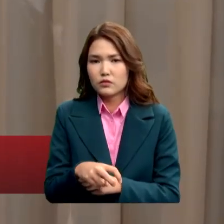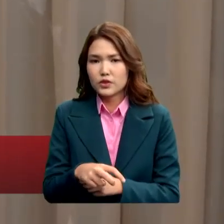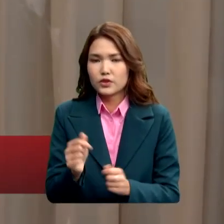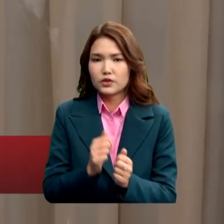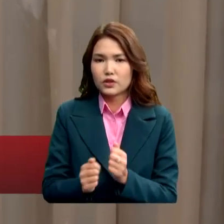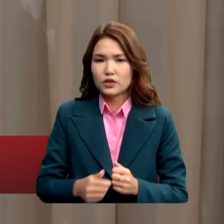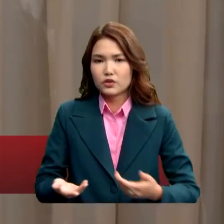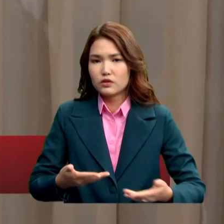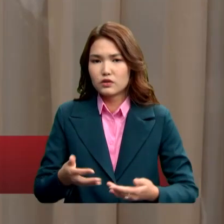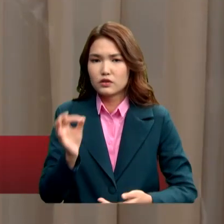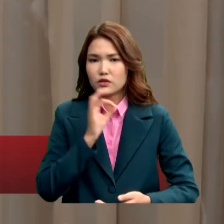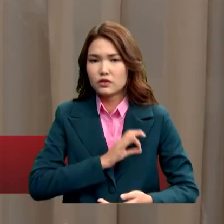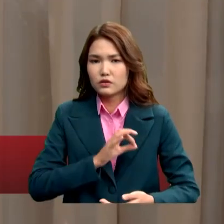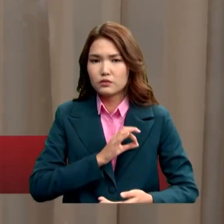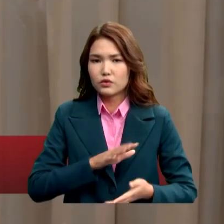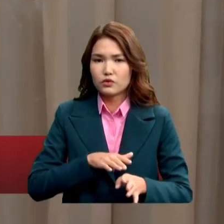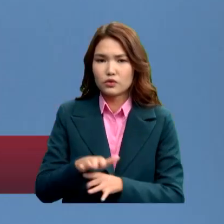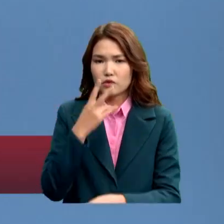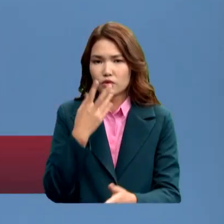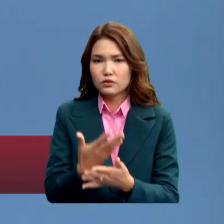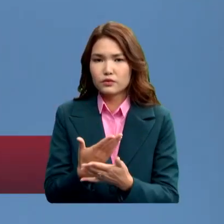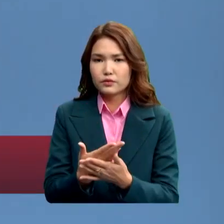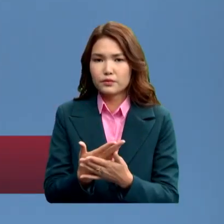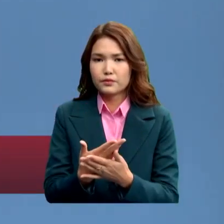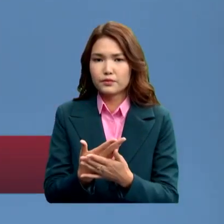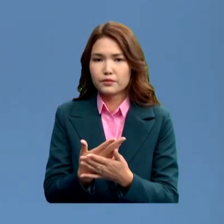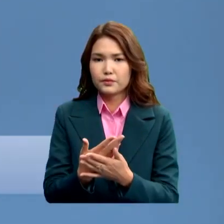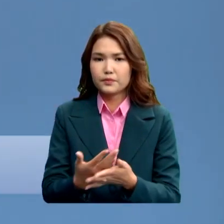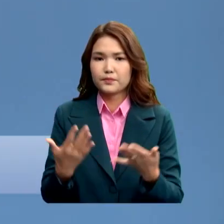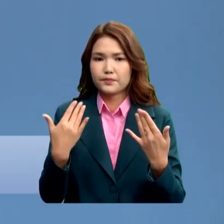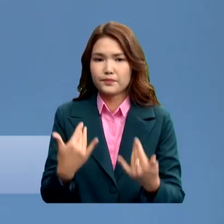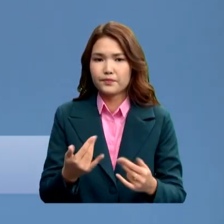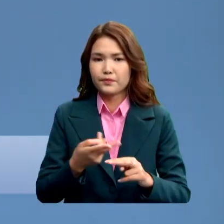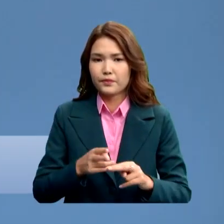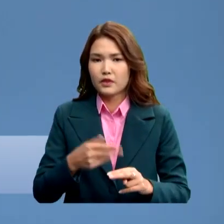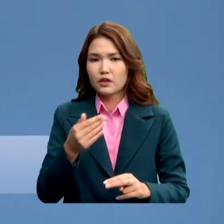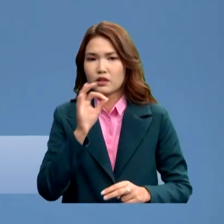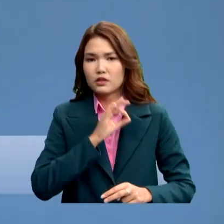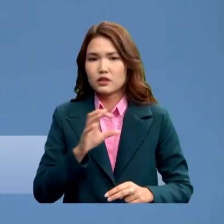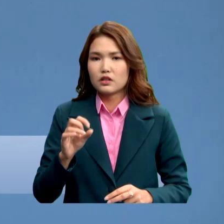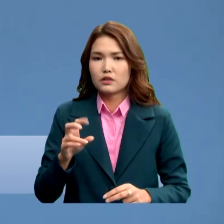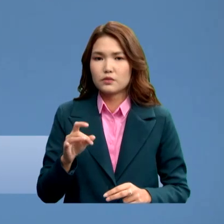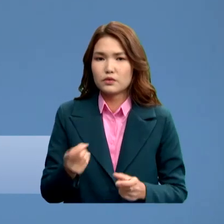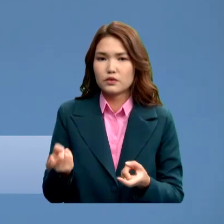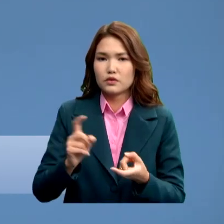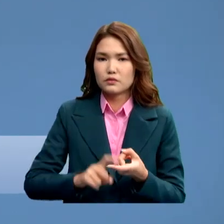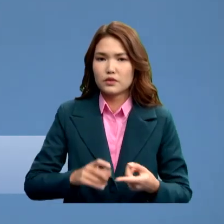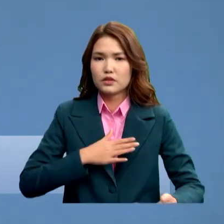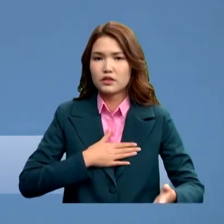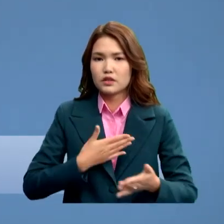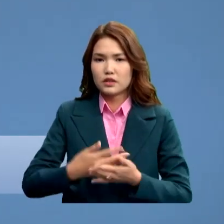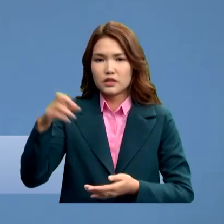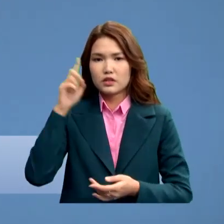әжетханасыз ұсынып жатыр деп күлгендер ғой ол кезде. Әділет министрі осы жағдайды пайдаланып, пәтер бағасын қымбаттатқан баспана